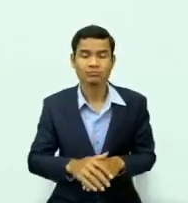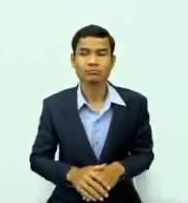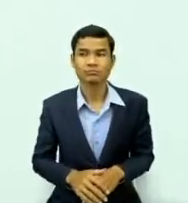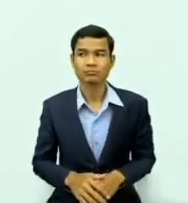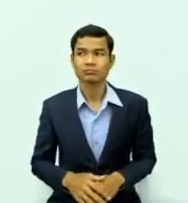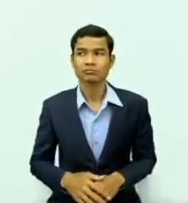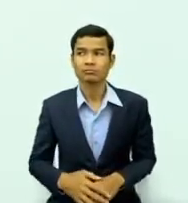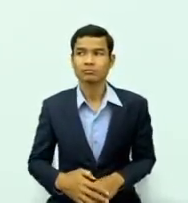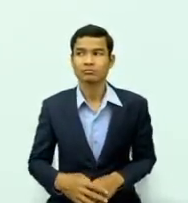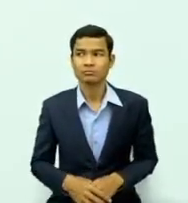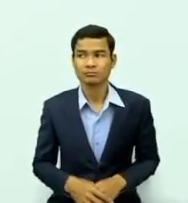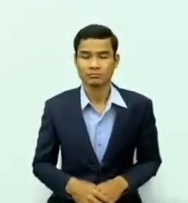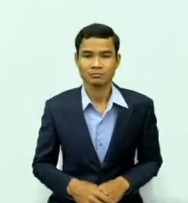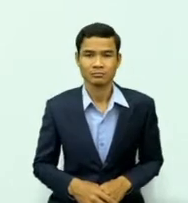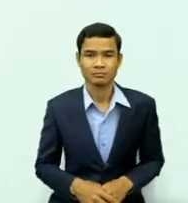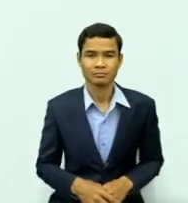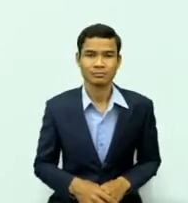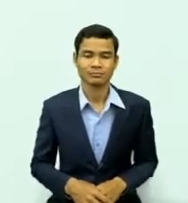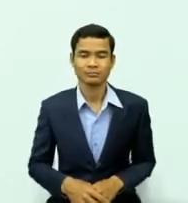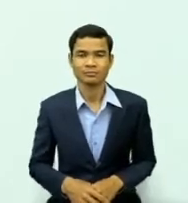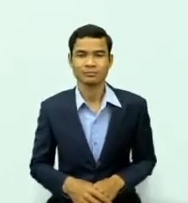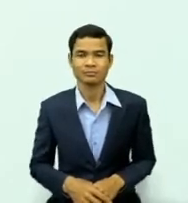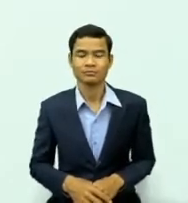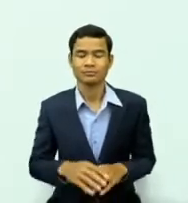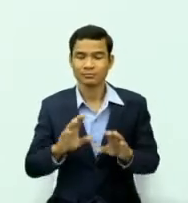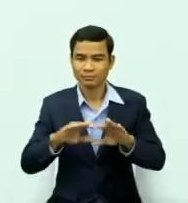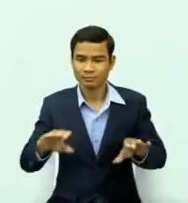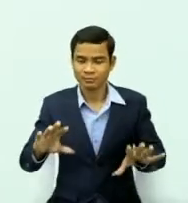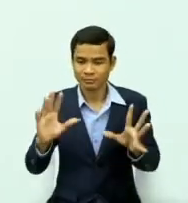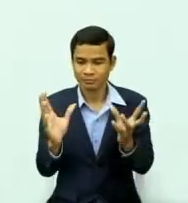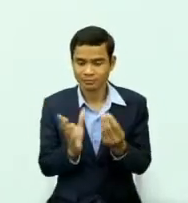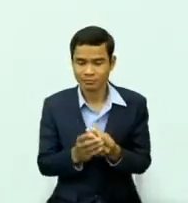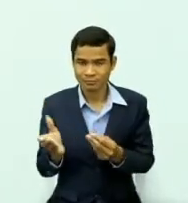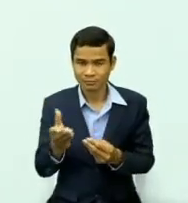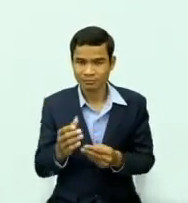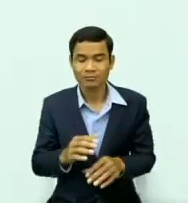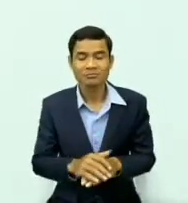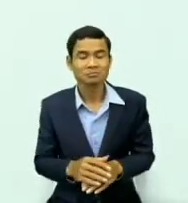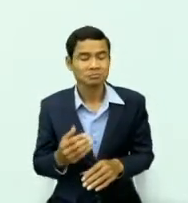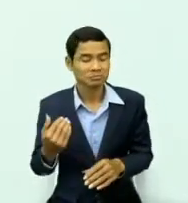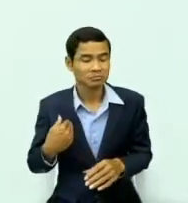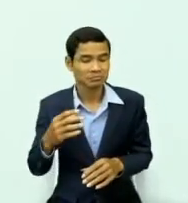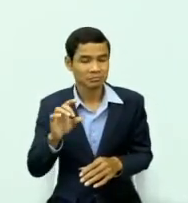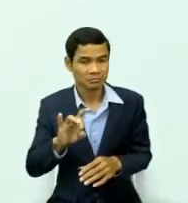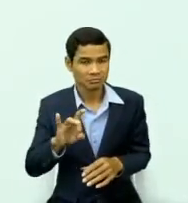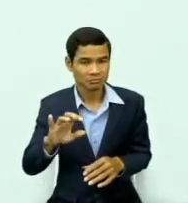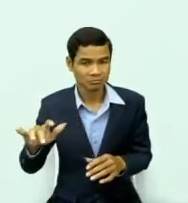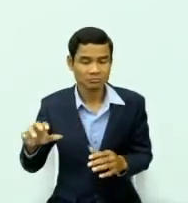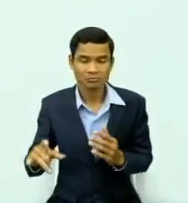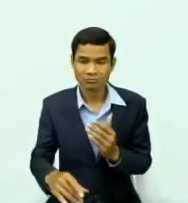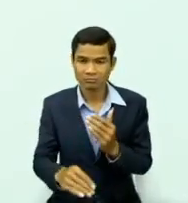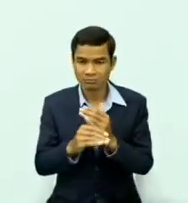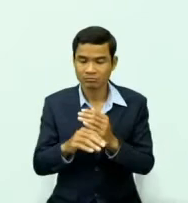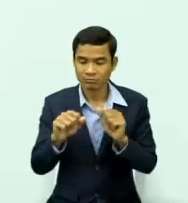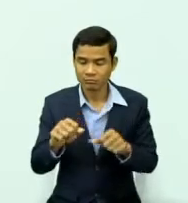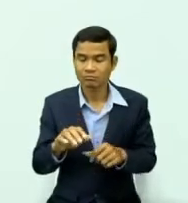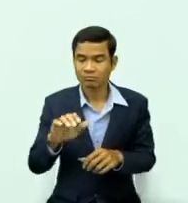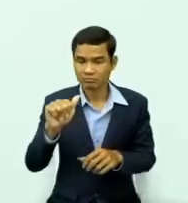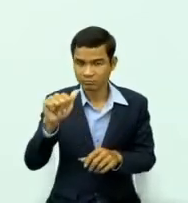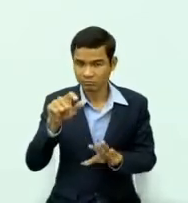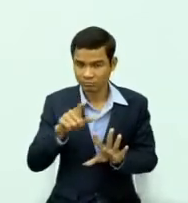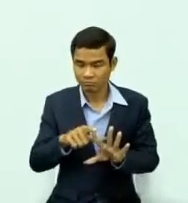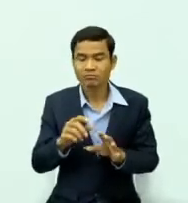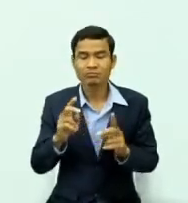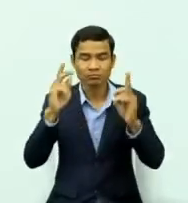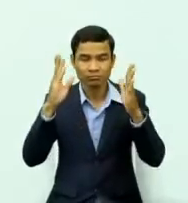nhỏ chà để cho nét con thành ọt này chà giấc miên chân chân nẹ bằng thang tiệt hói cứ nhỏ để